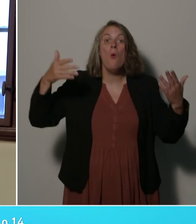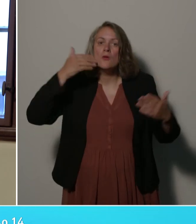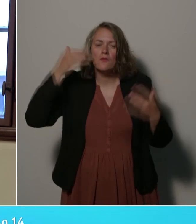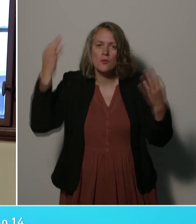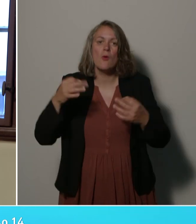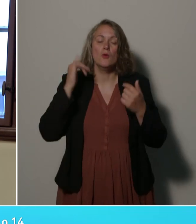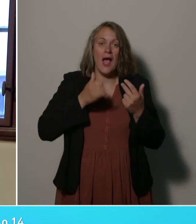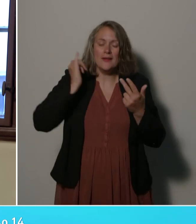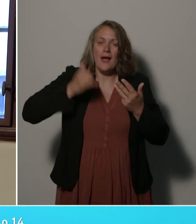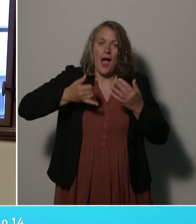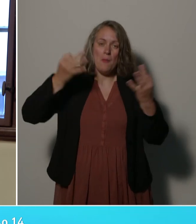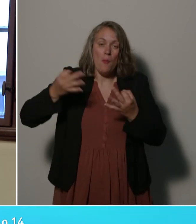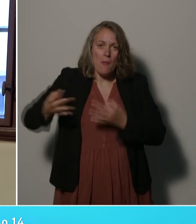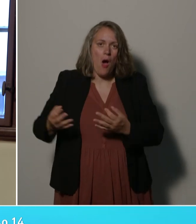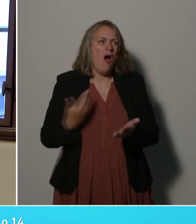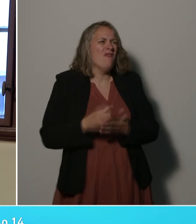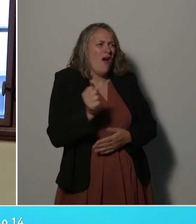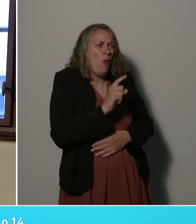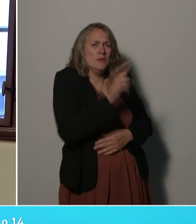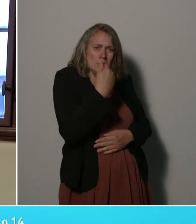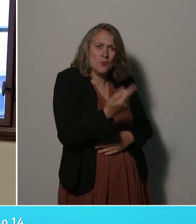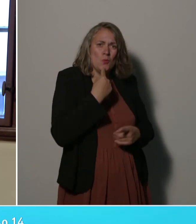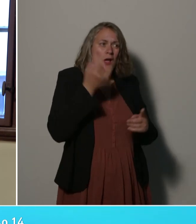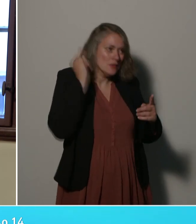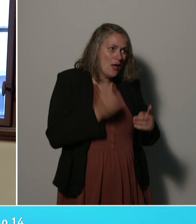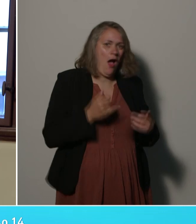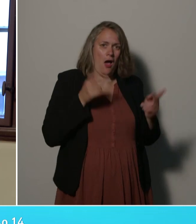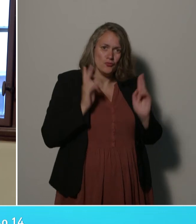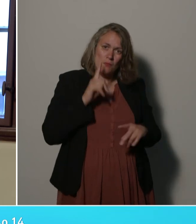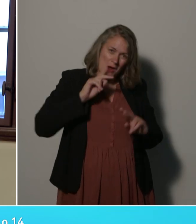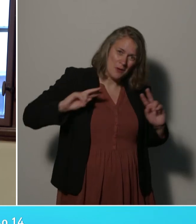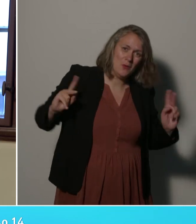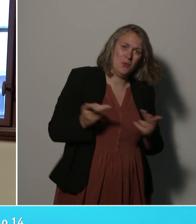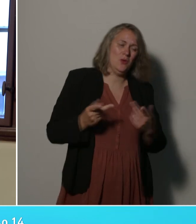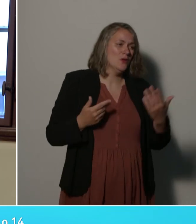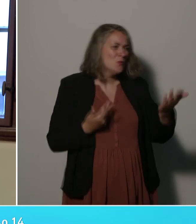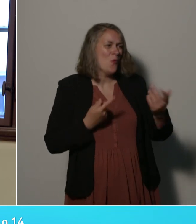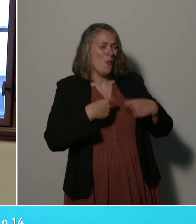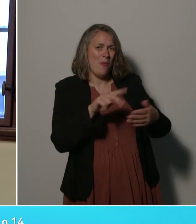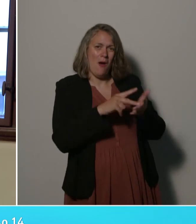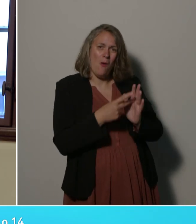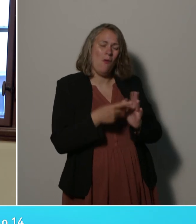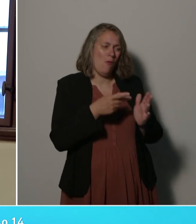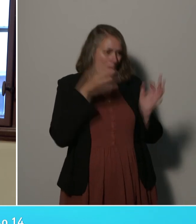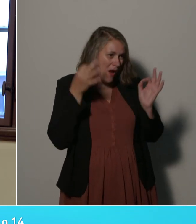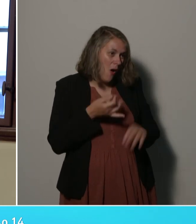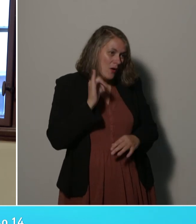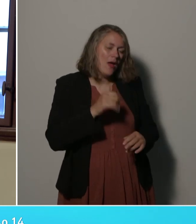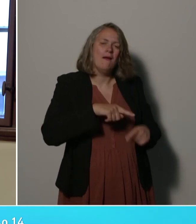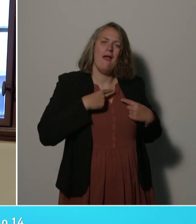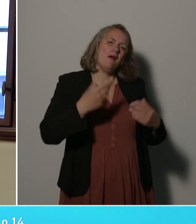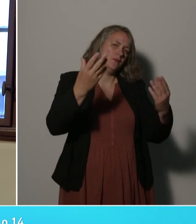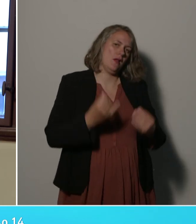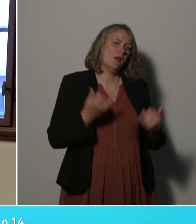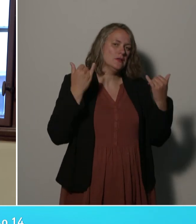Wohnungen, ja, wir brauchen eine Erneuerung, lobe das. Wenn wir uns einig sind, dass wir solche Bauvorhaben brauchen, dann lade ich Sie tatsächlich ganz herzlich